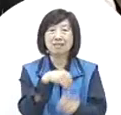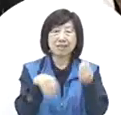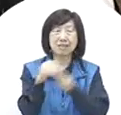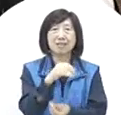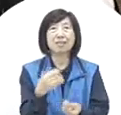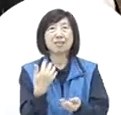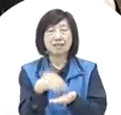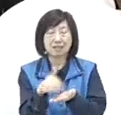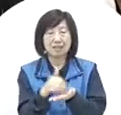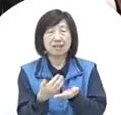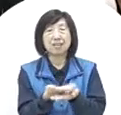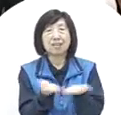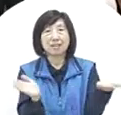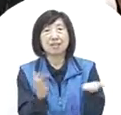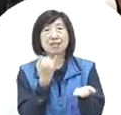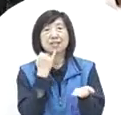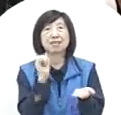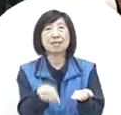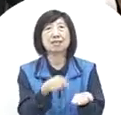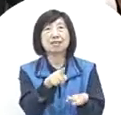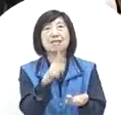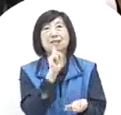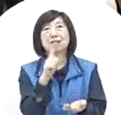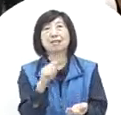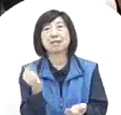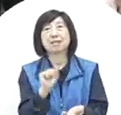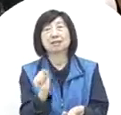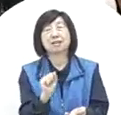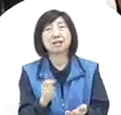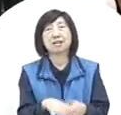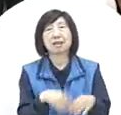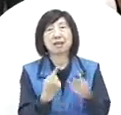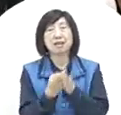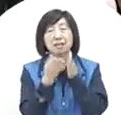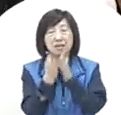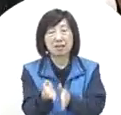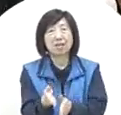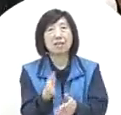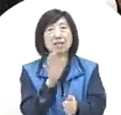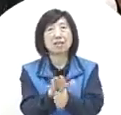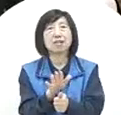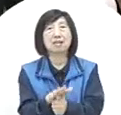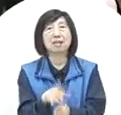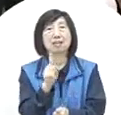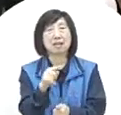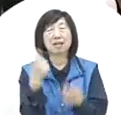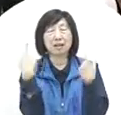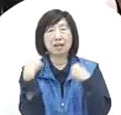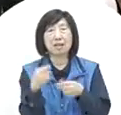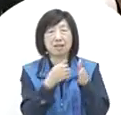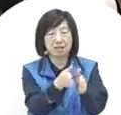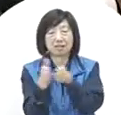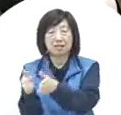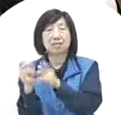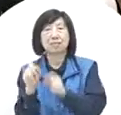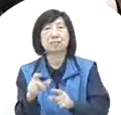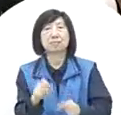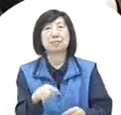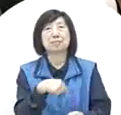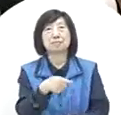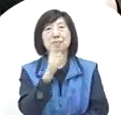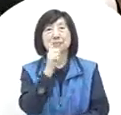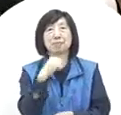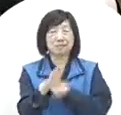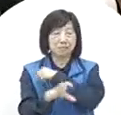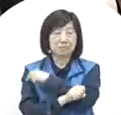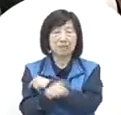筹了。 那 你呢，还是不愿意把你的钱花在清洁队员身上？ 那个、是资本门跟经费门是不一样的。 市长，你一直说哈，我们的基层同